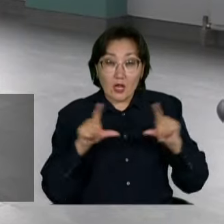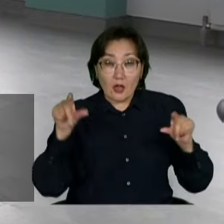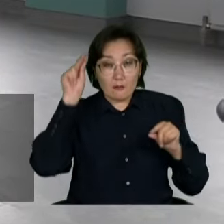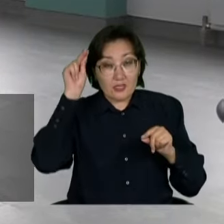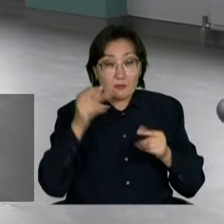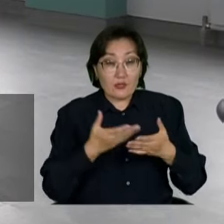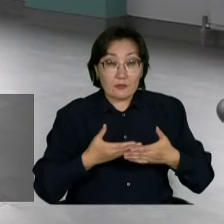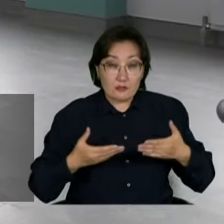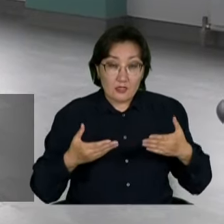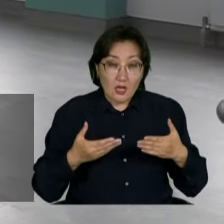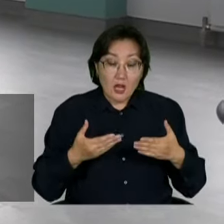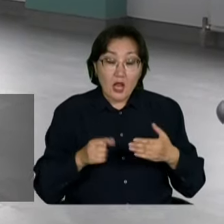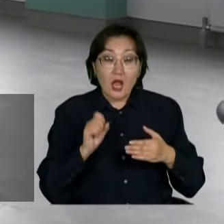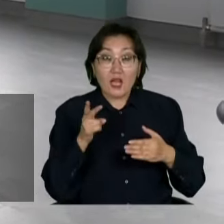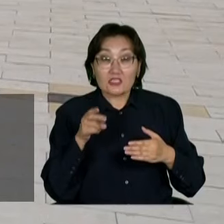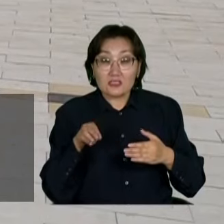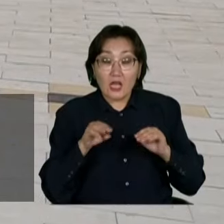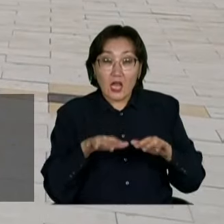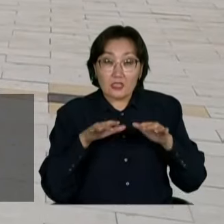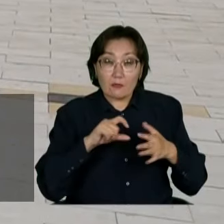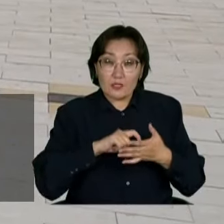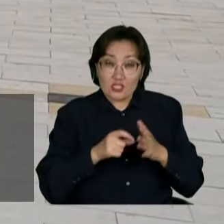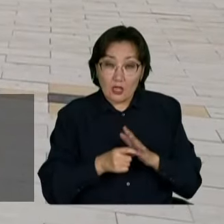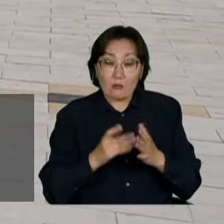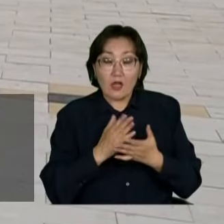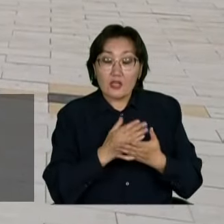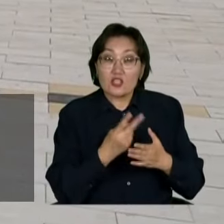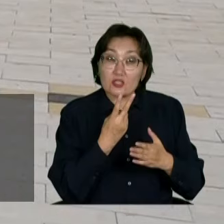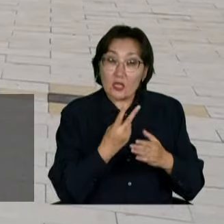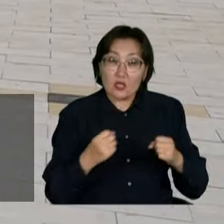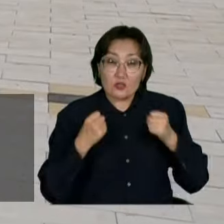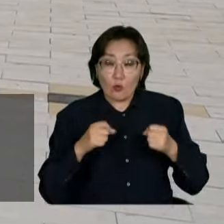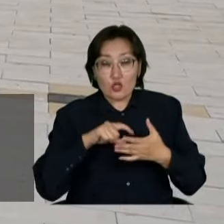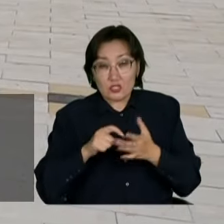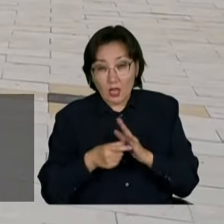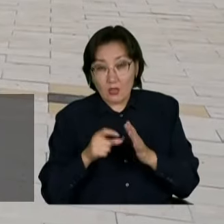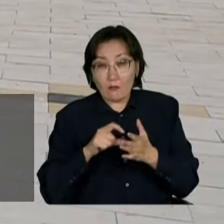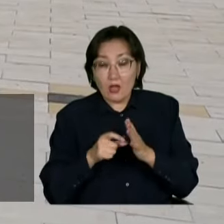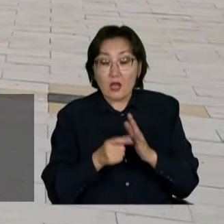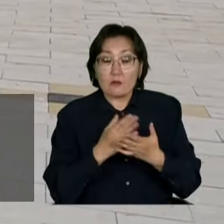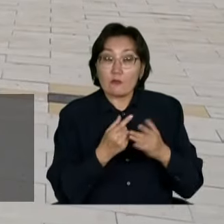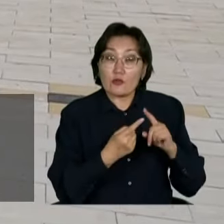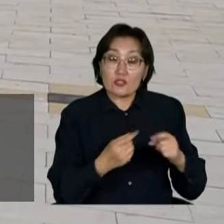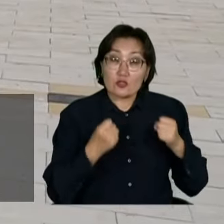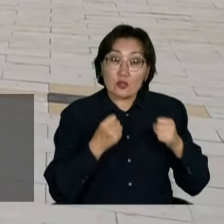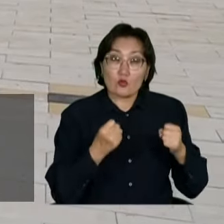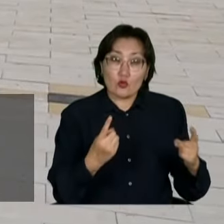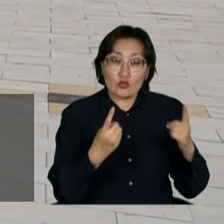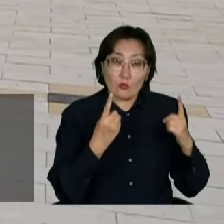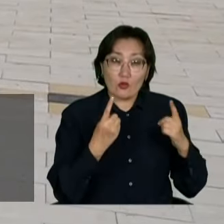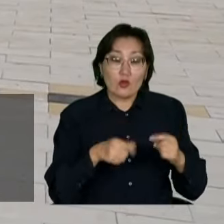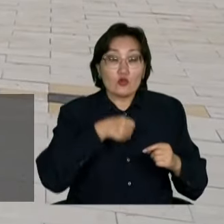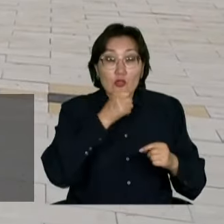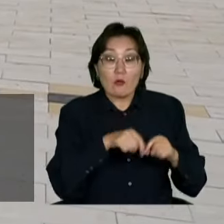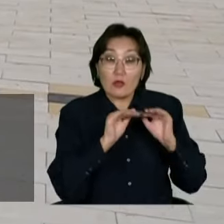бізде актовый зал бар, екі спорт зал бар. Біріншісі үлкен спорт зал, үлкен